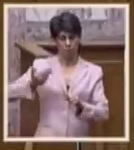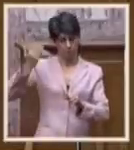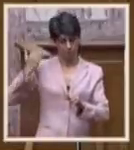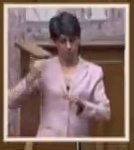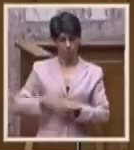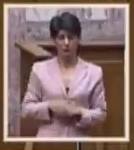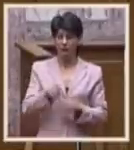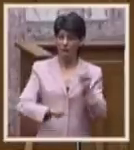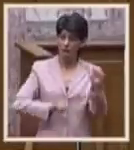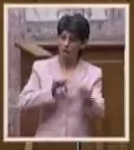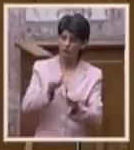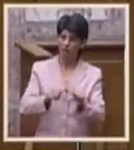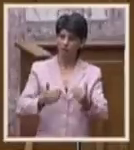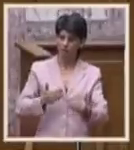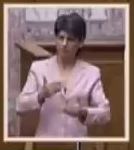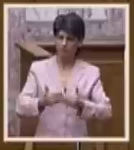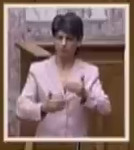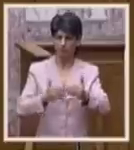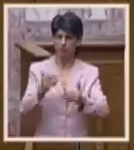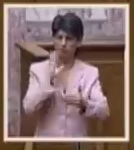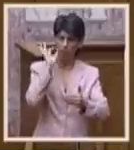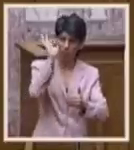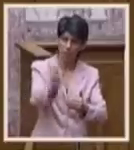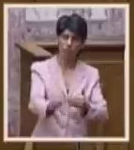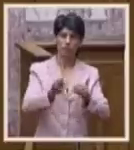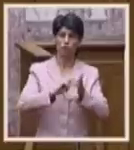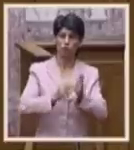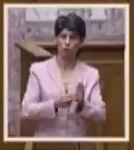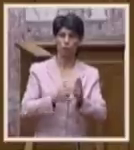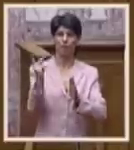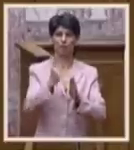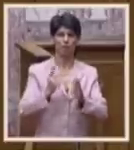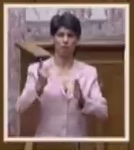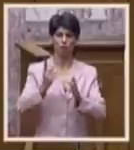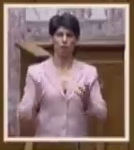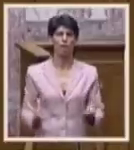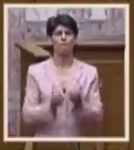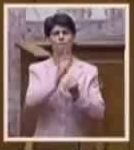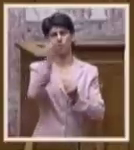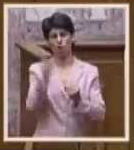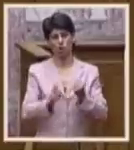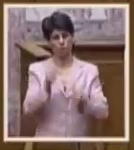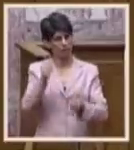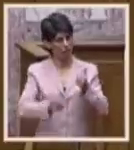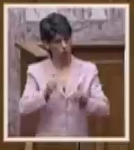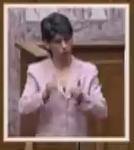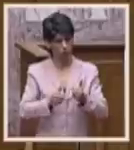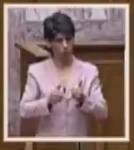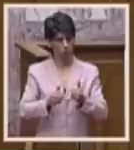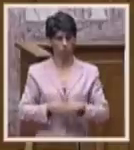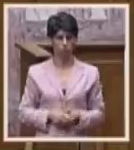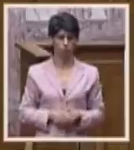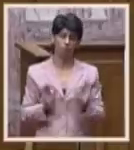που σταδιακά θα μας οδηγήσουν σε μια οικονομία και κοινωνία βιώσιμη, παραγωγική, ανταγωνιστική και βέβαια πιο